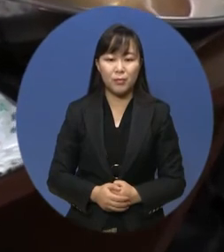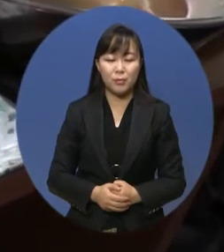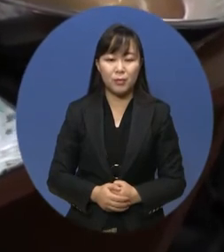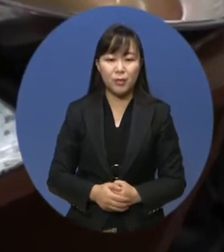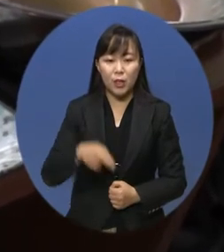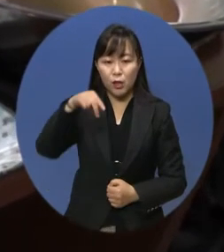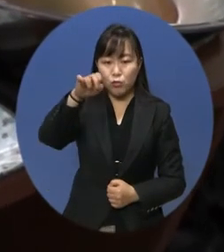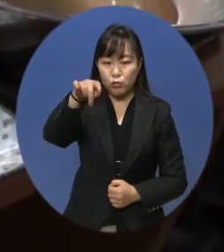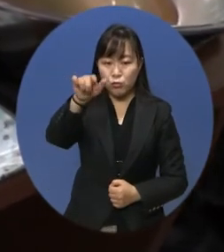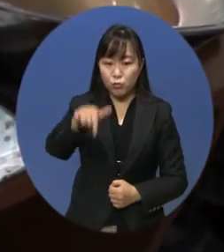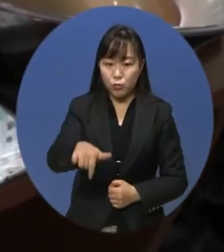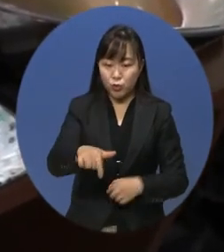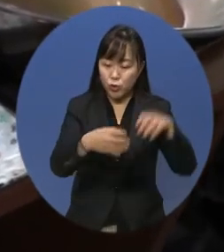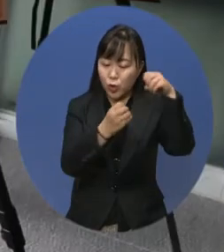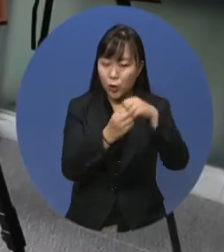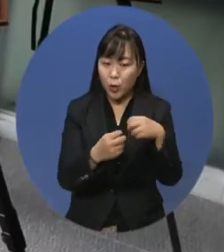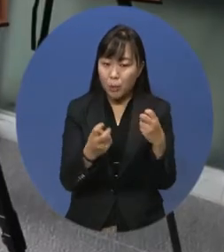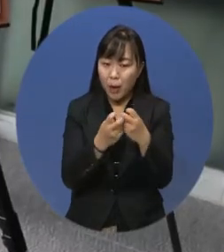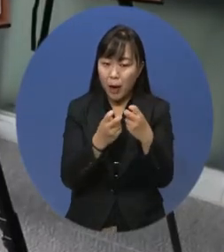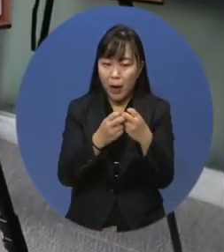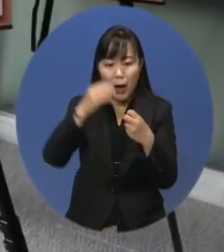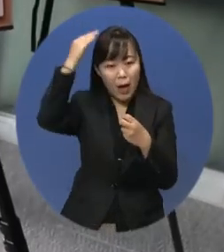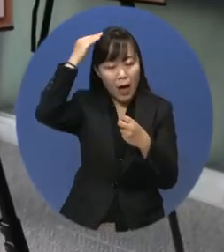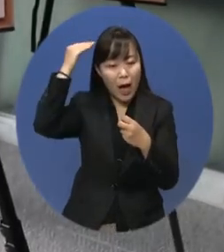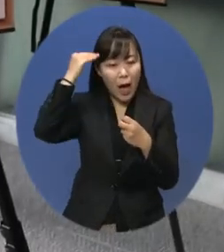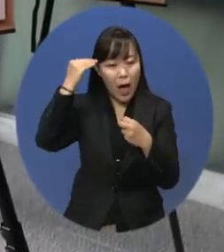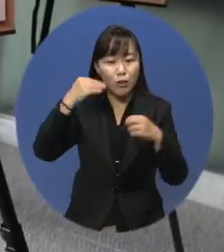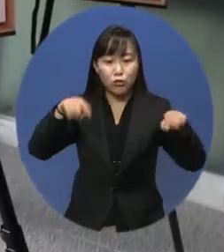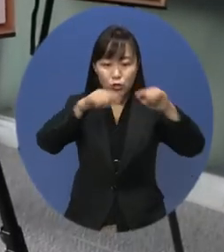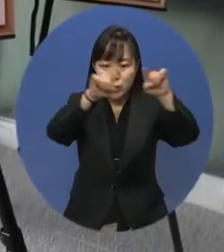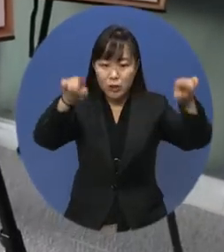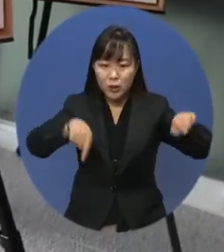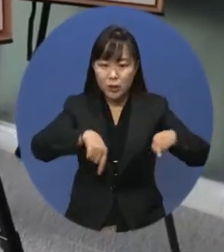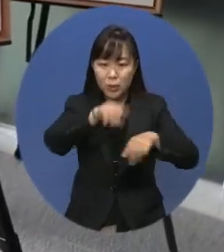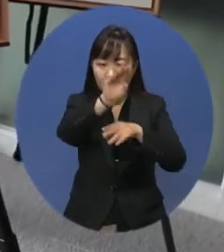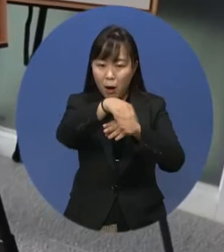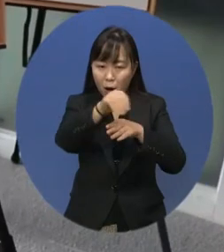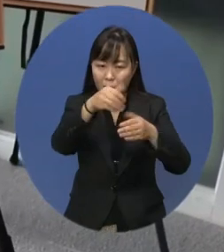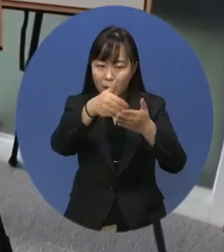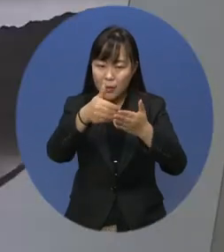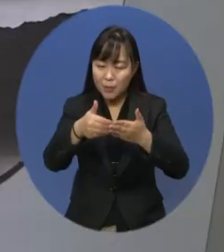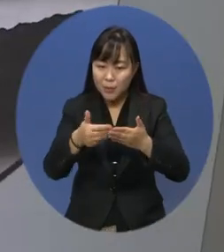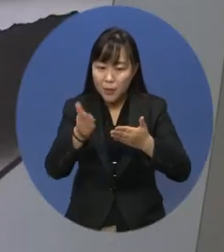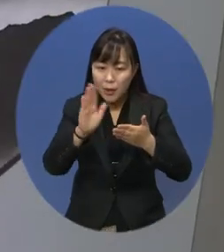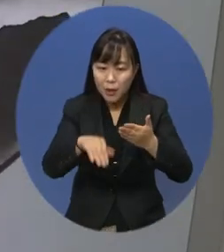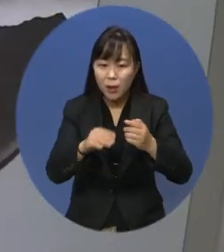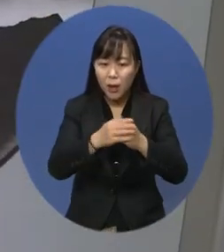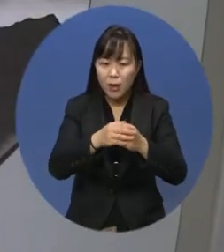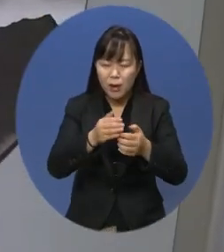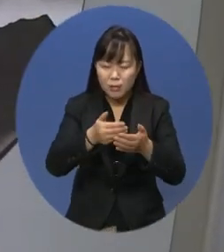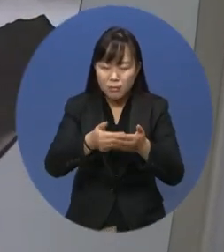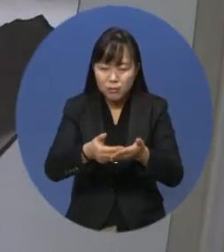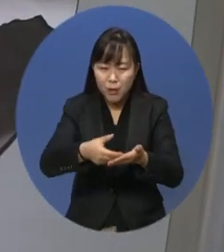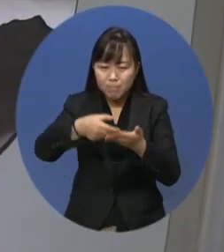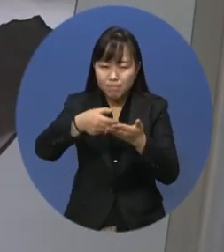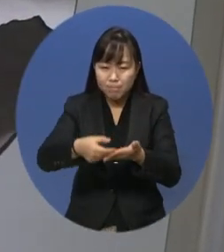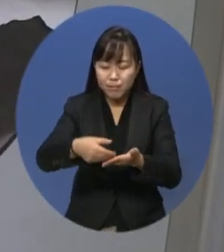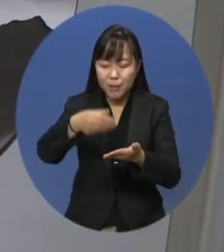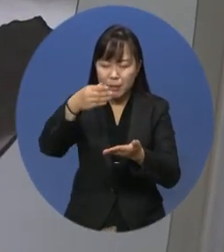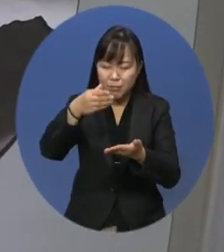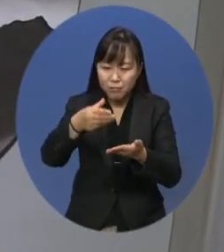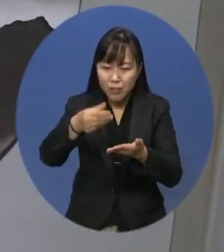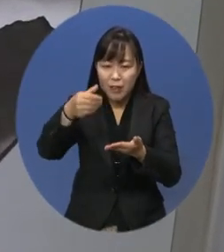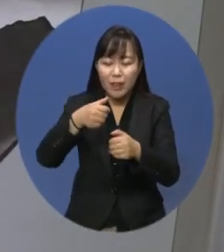20개의 전통적인 방식인 한지에 먹과 붓으로 그려왔던 기법에서 먹의 농도와 색으로 밑그림을 그린